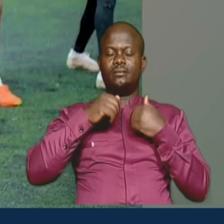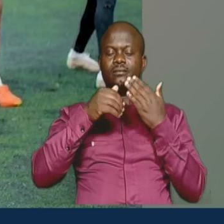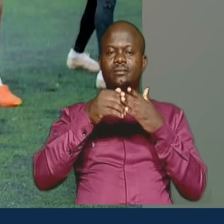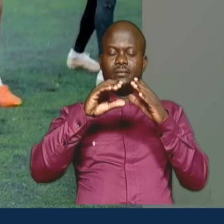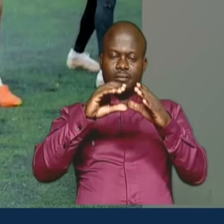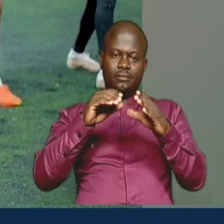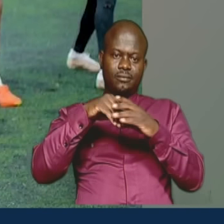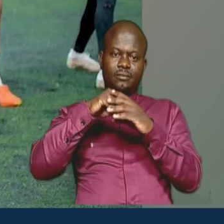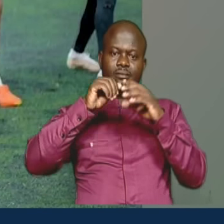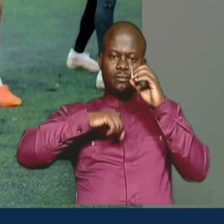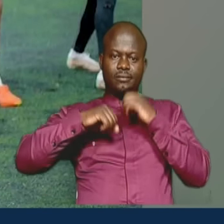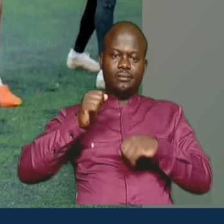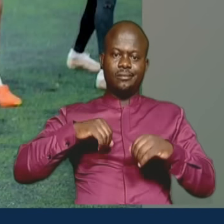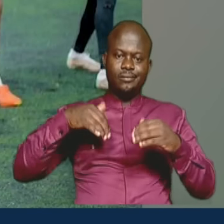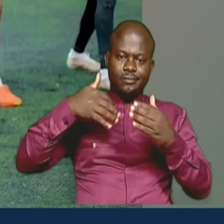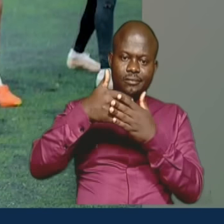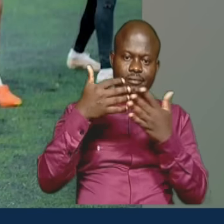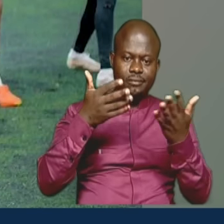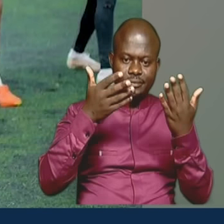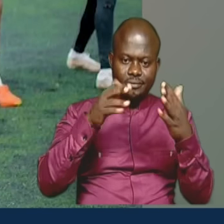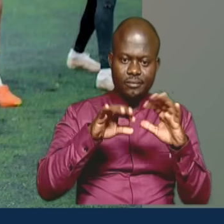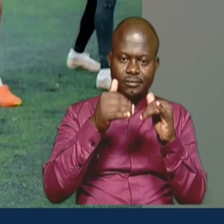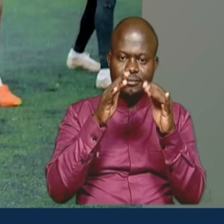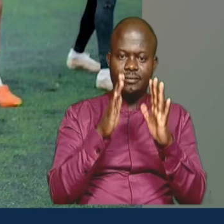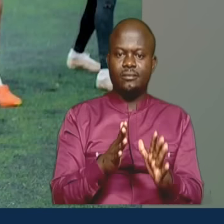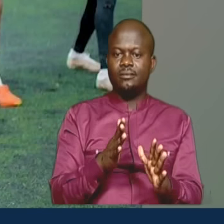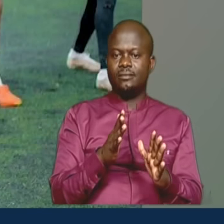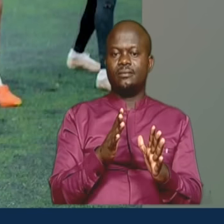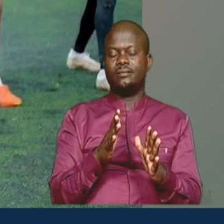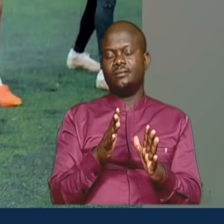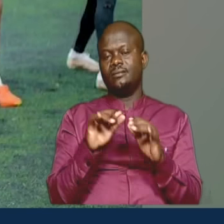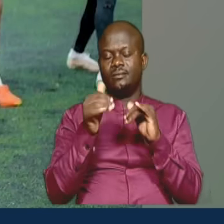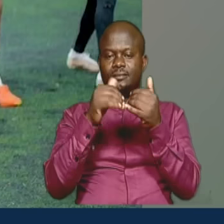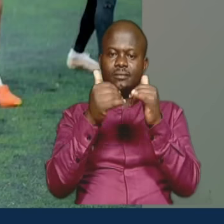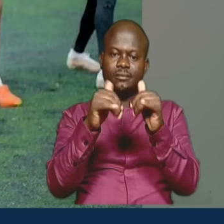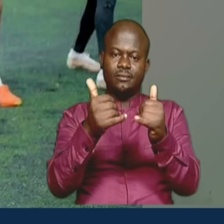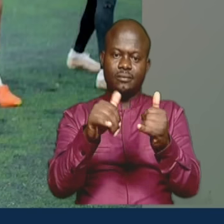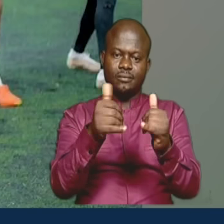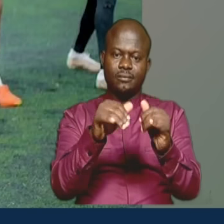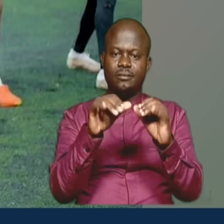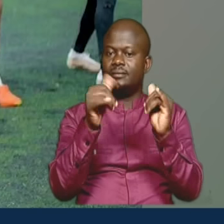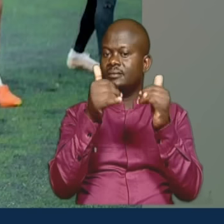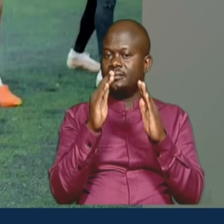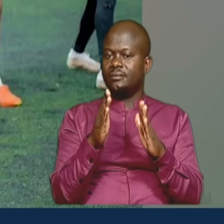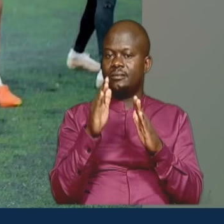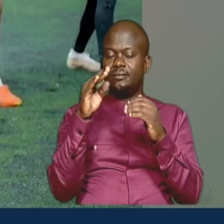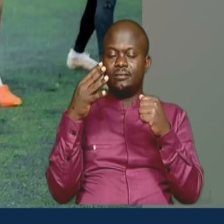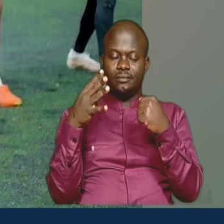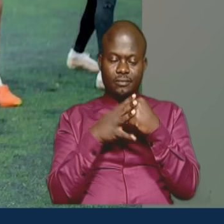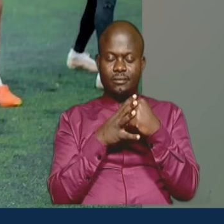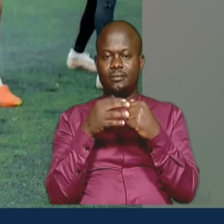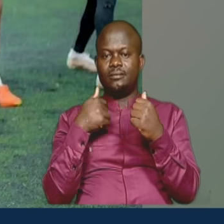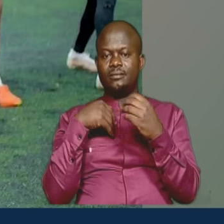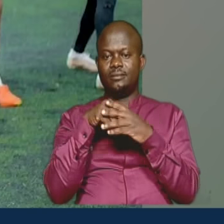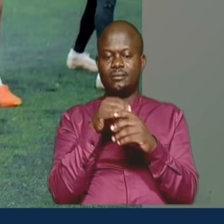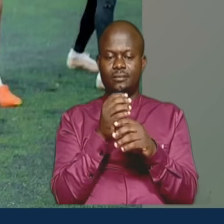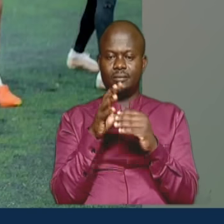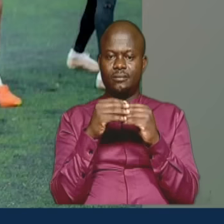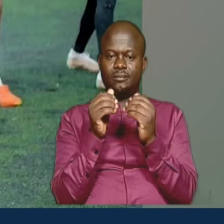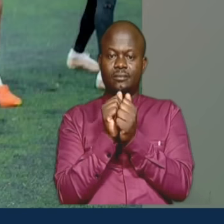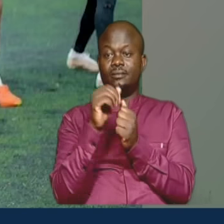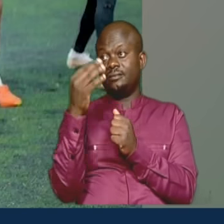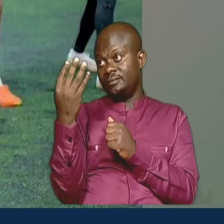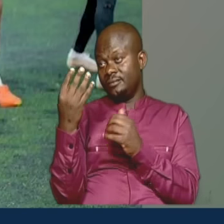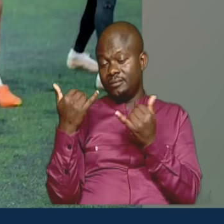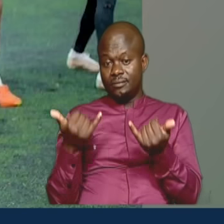iri muri championnat kugeza ubu ngubu imaze gukina imikino igera kuri 9 aho ifitemo amanota 18 ino kipe